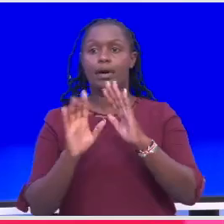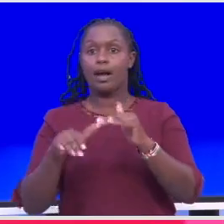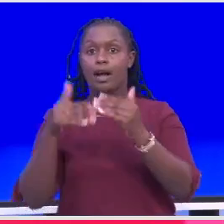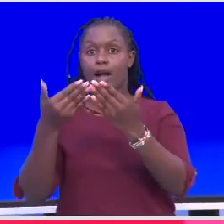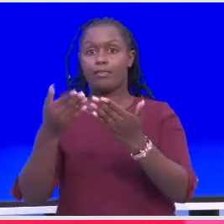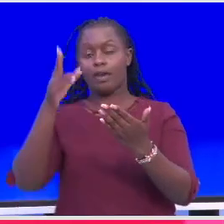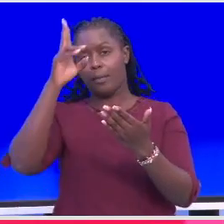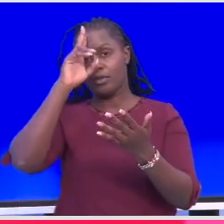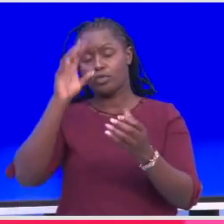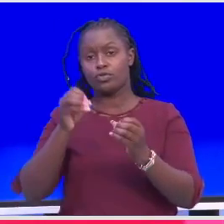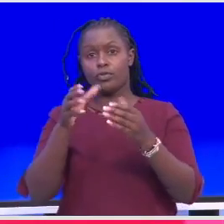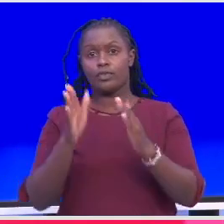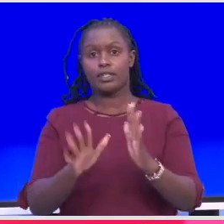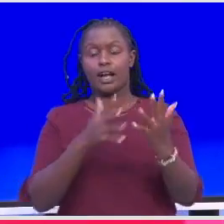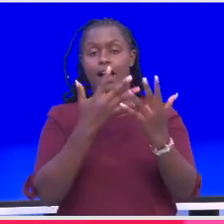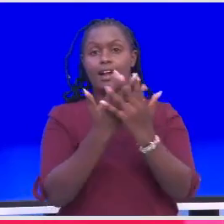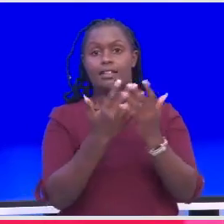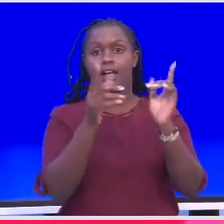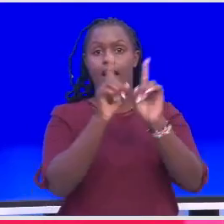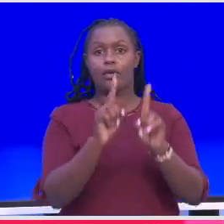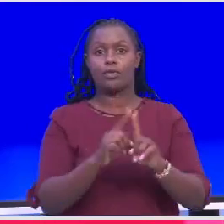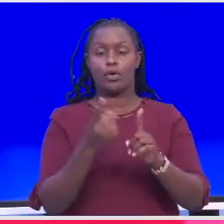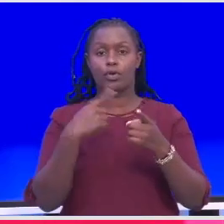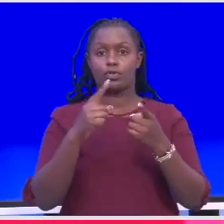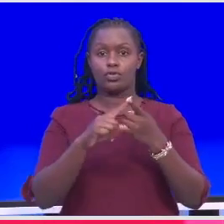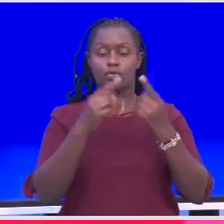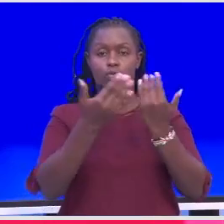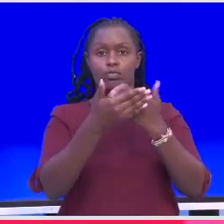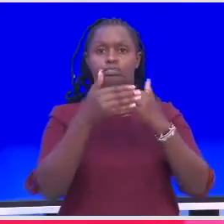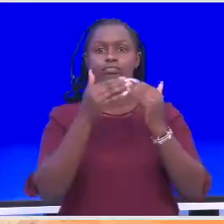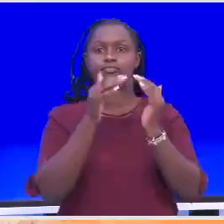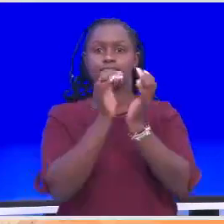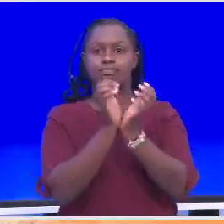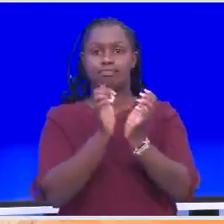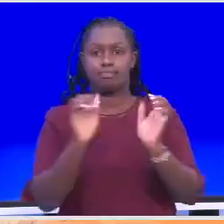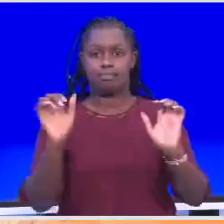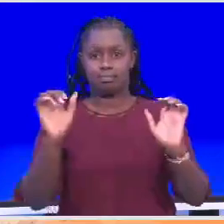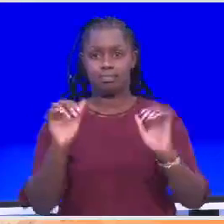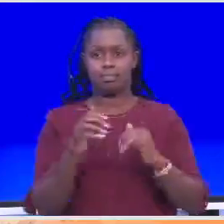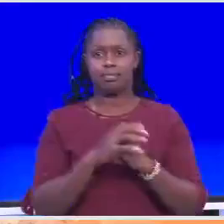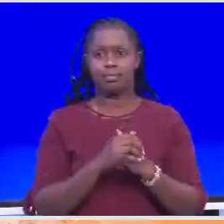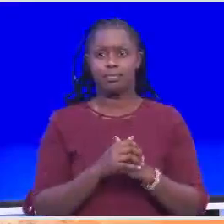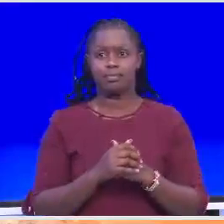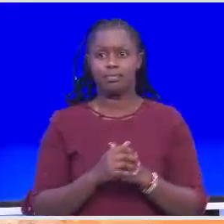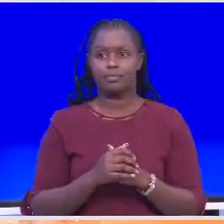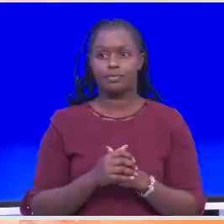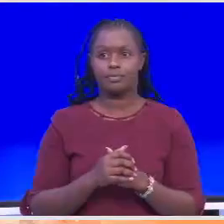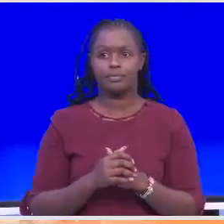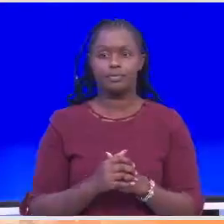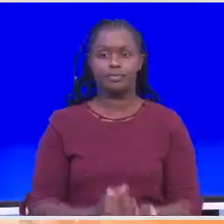kisha kumwachilia huru mshukiwa mkuu. Kombo Alfayo na mengi zaidi.